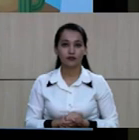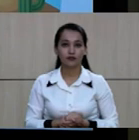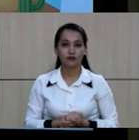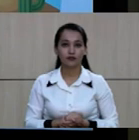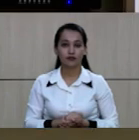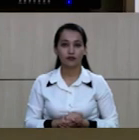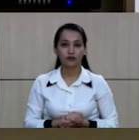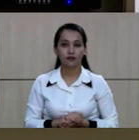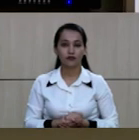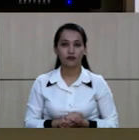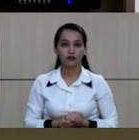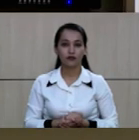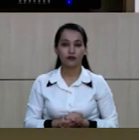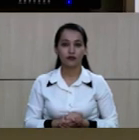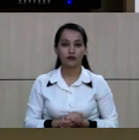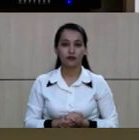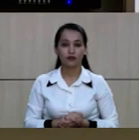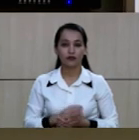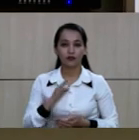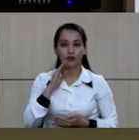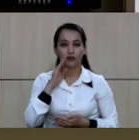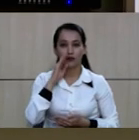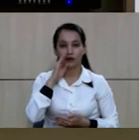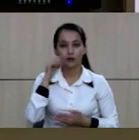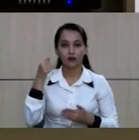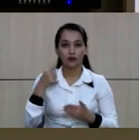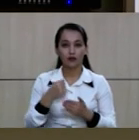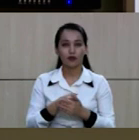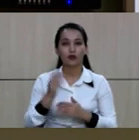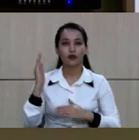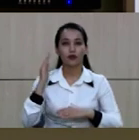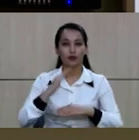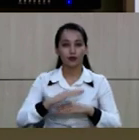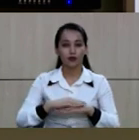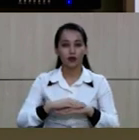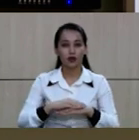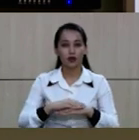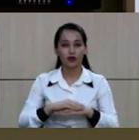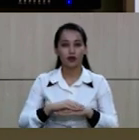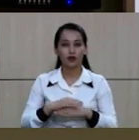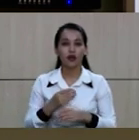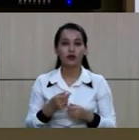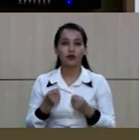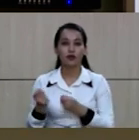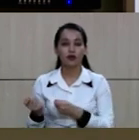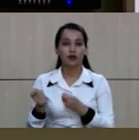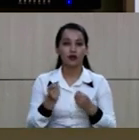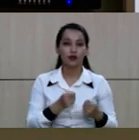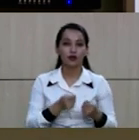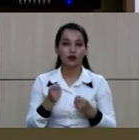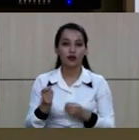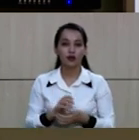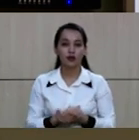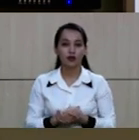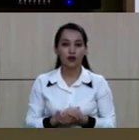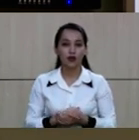yerda erta-yu kech yuk tashiyotgan tuyani orqasidan yugurib yelib uni emolmayotgan,